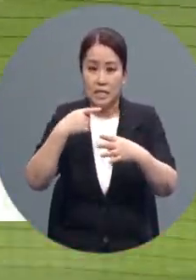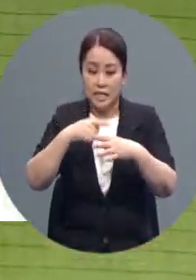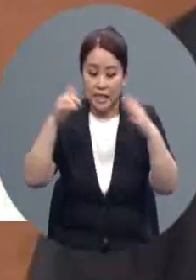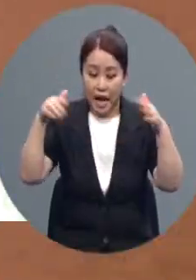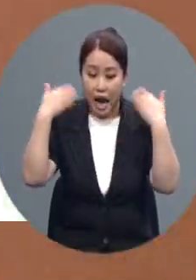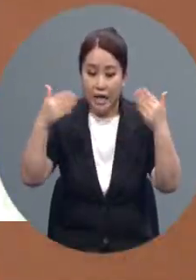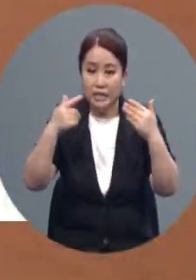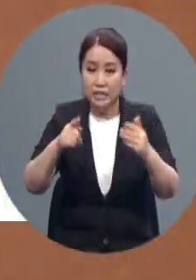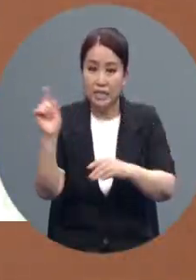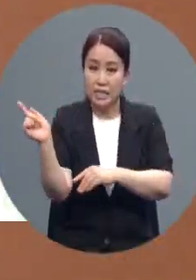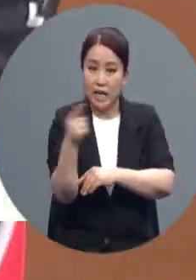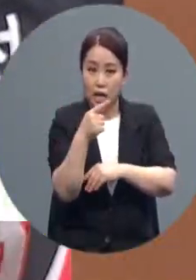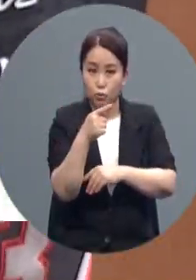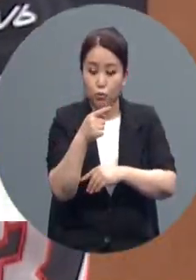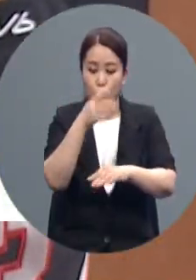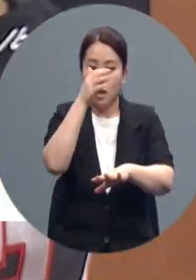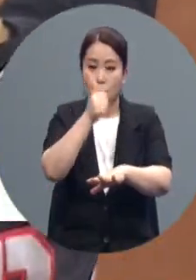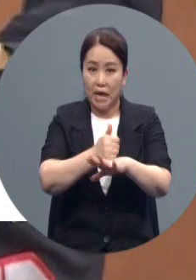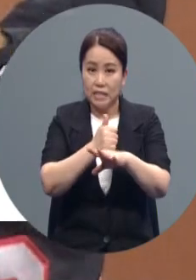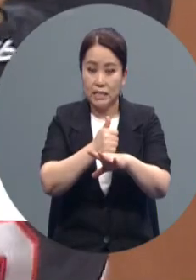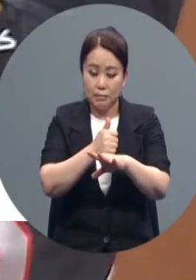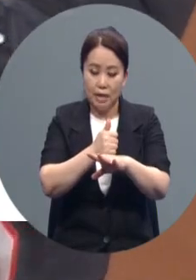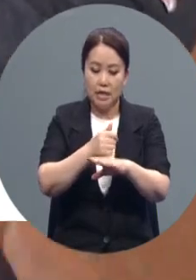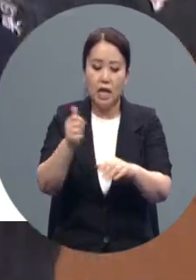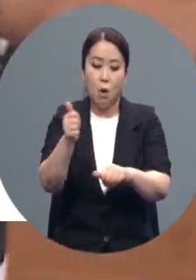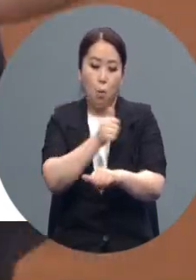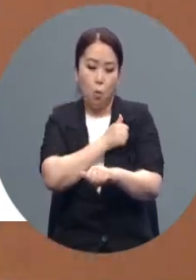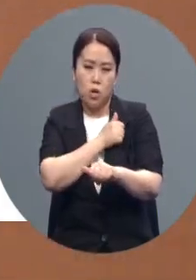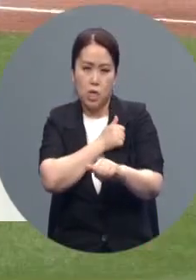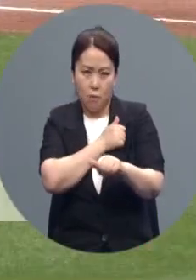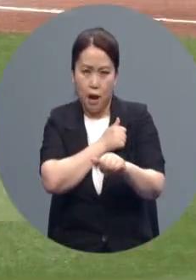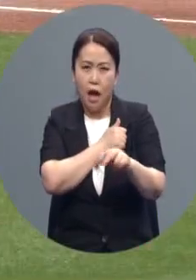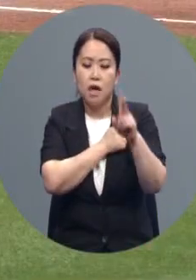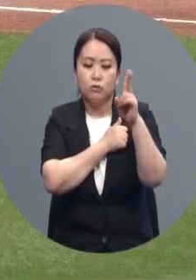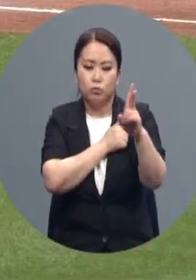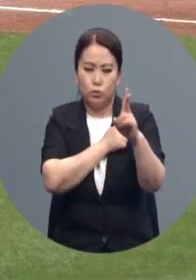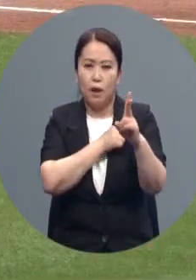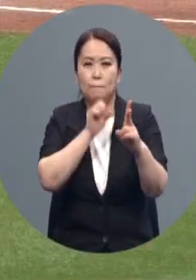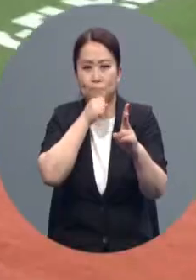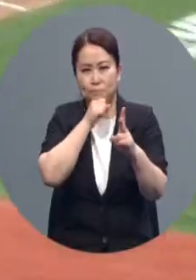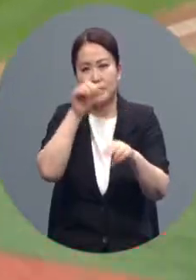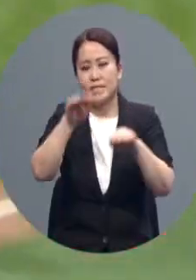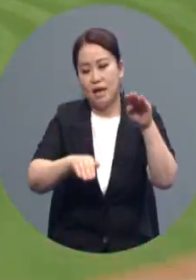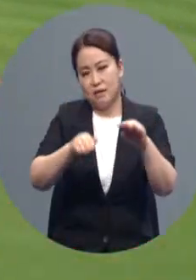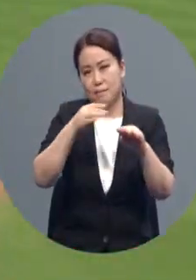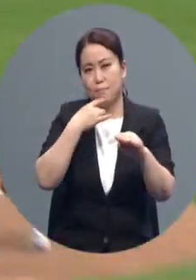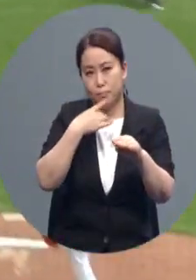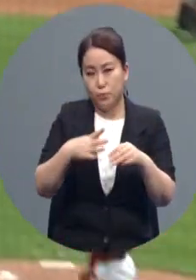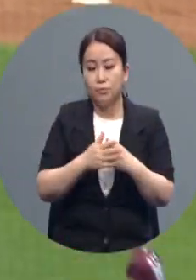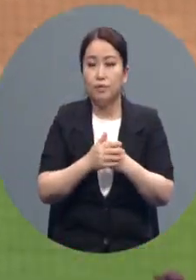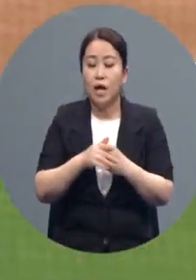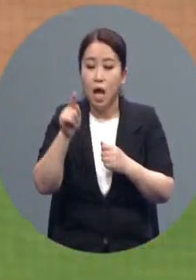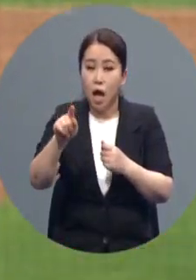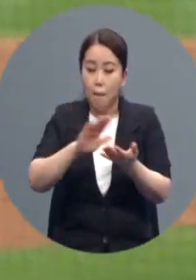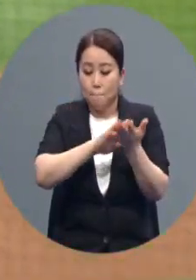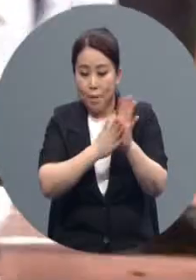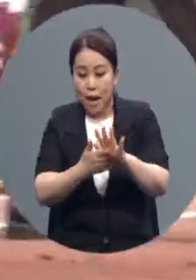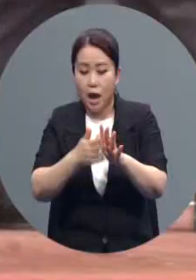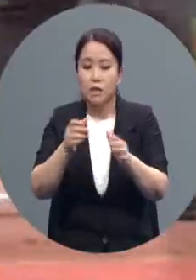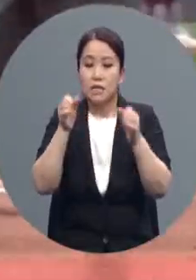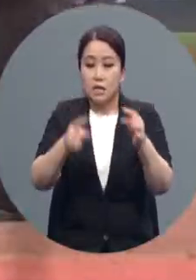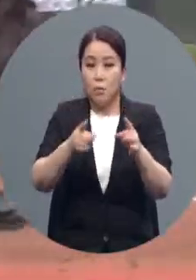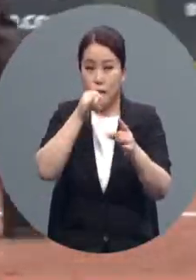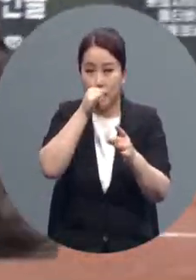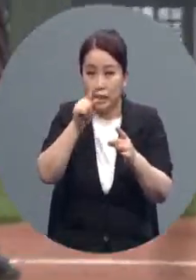5위와 승차가 불과 두 경기밖에 차이 나지 않는다는 겁니다. 시즌 반환점을 돌게 될 다음 주 롯데는